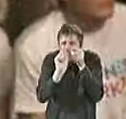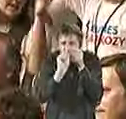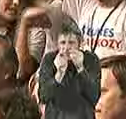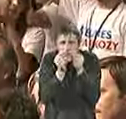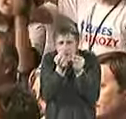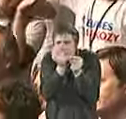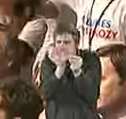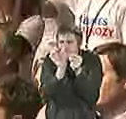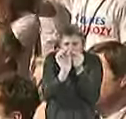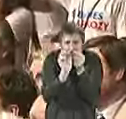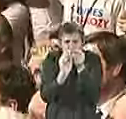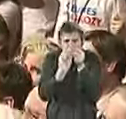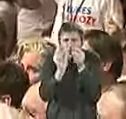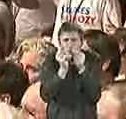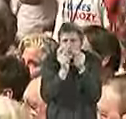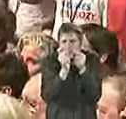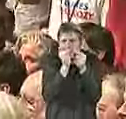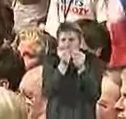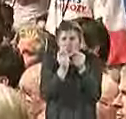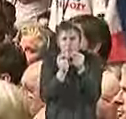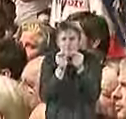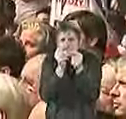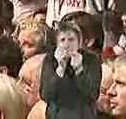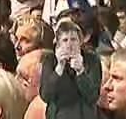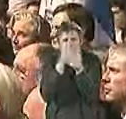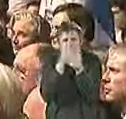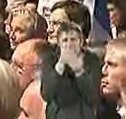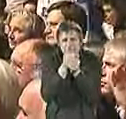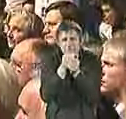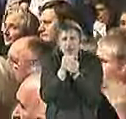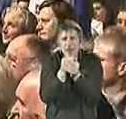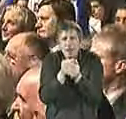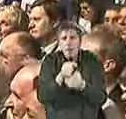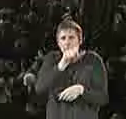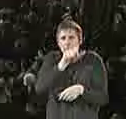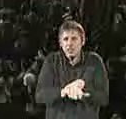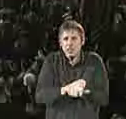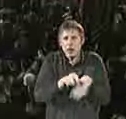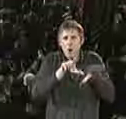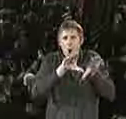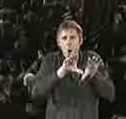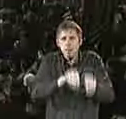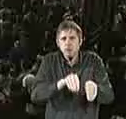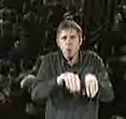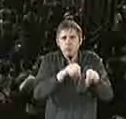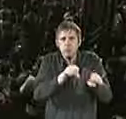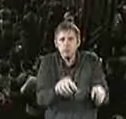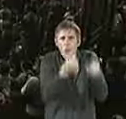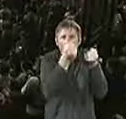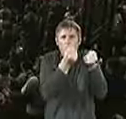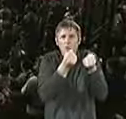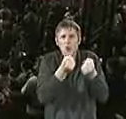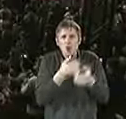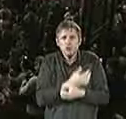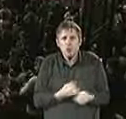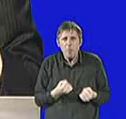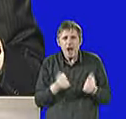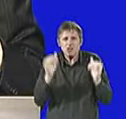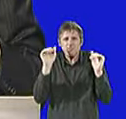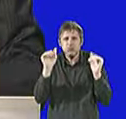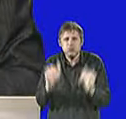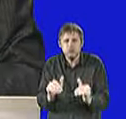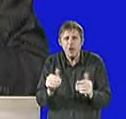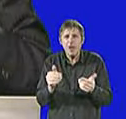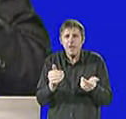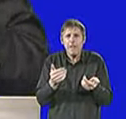une chance, même minime, de sauver un emploi, d'empêcher qu'on ne s'abîme dans le chômage, parce qu'une usine